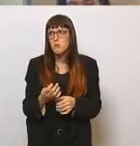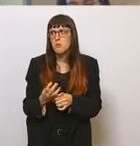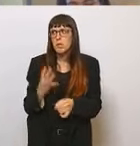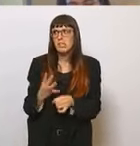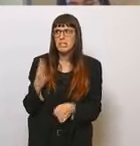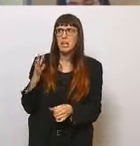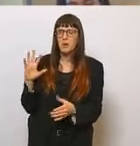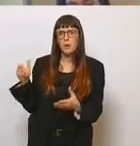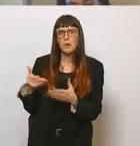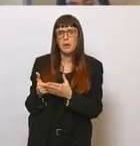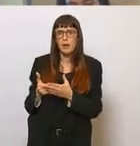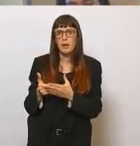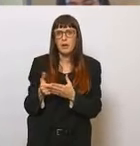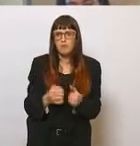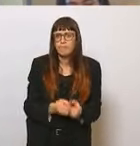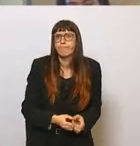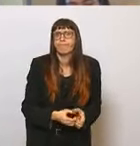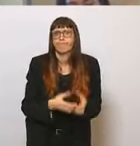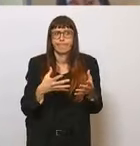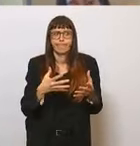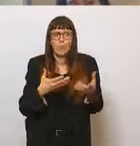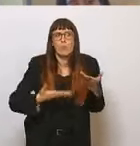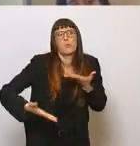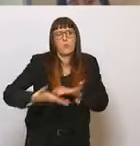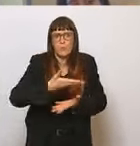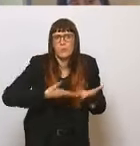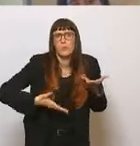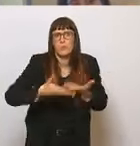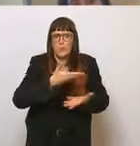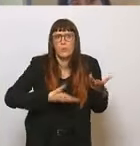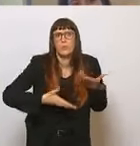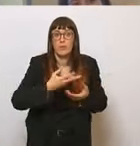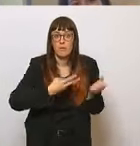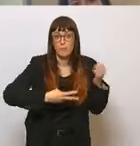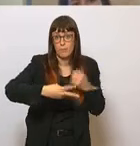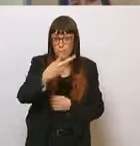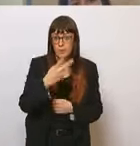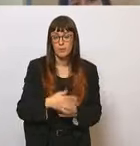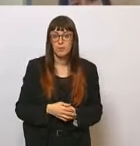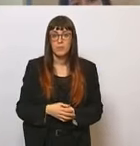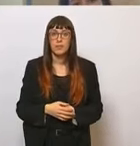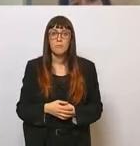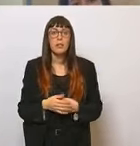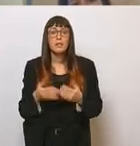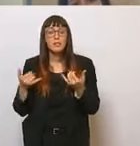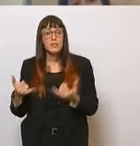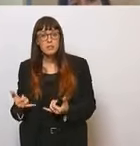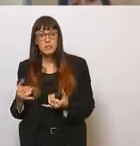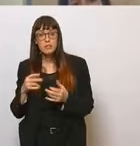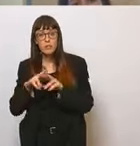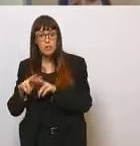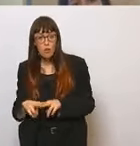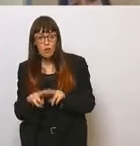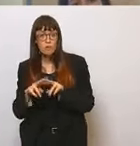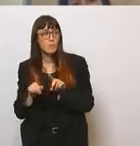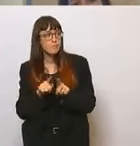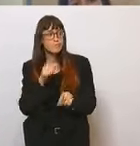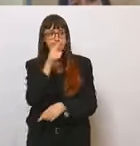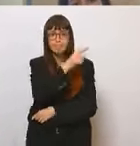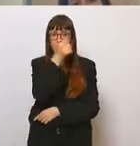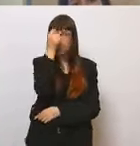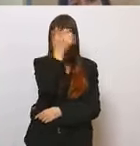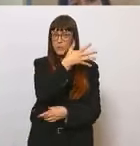cours des 4-5 dernières années et des deux côtés de l'océan Atlantique. Et je